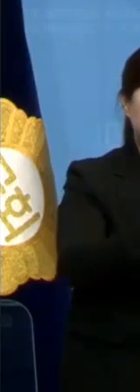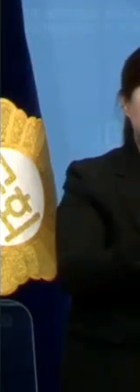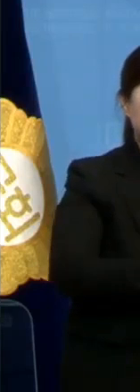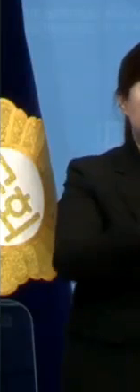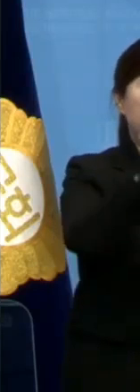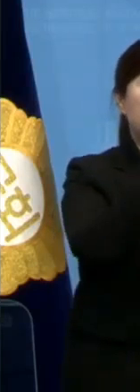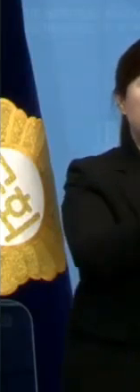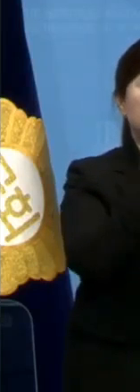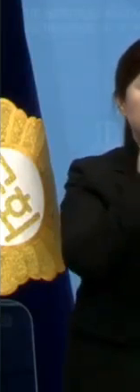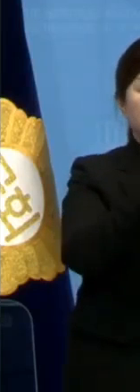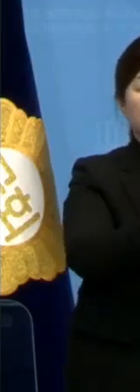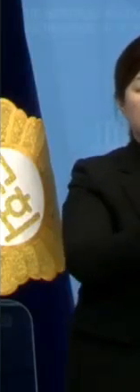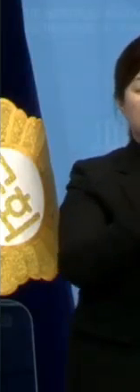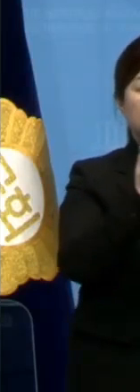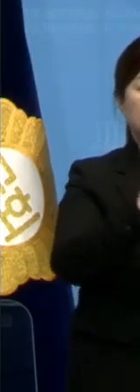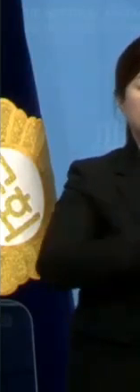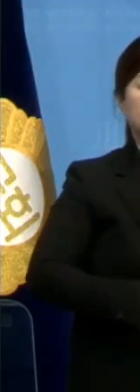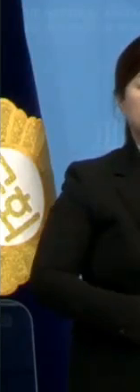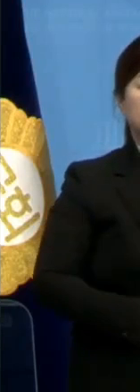않도록 지원하겠습니다.